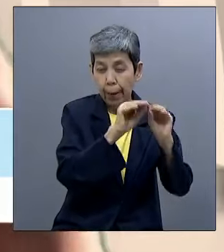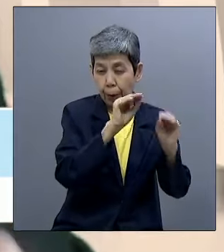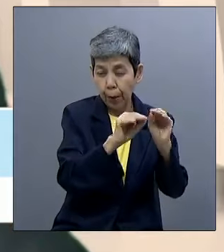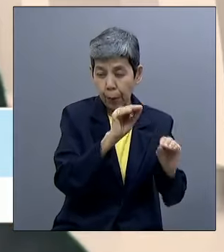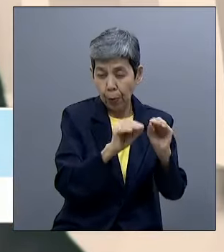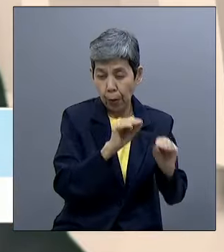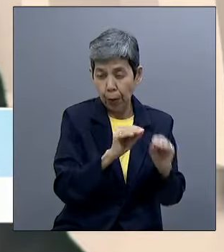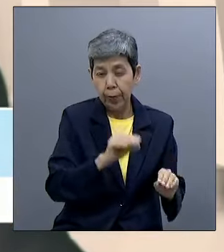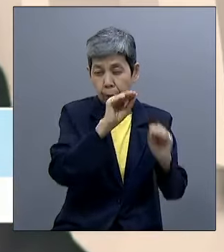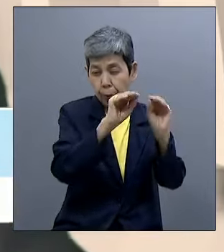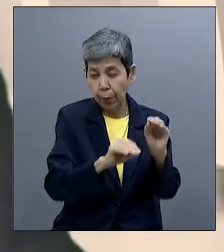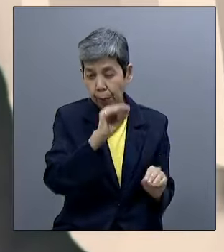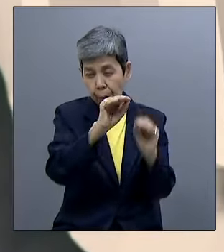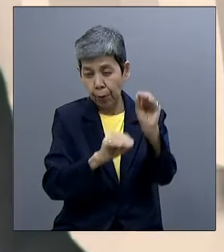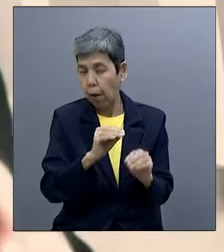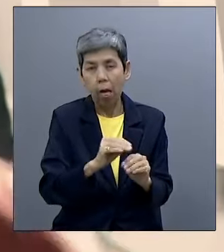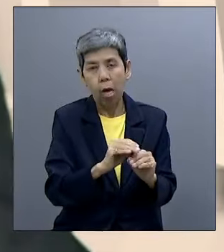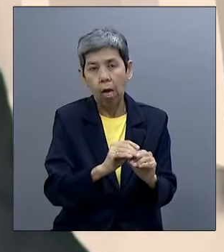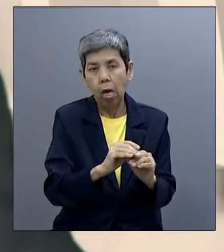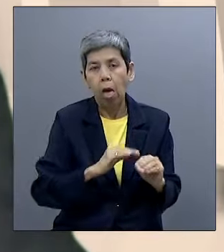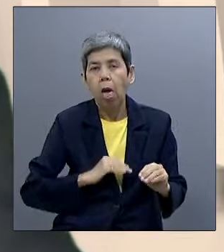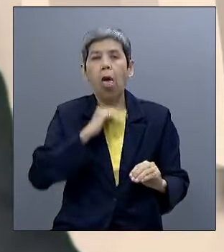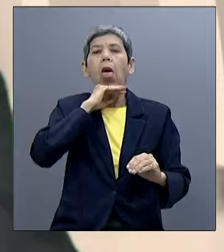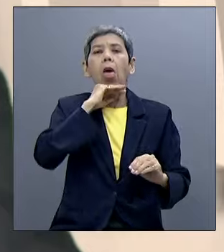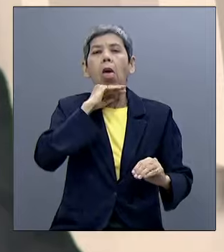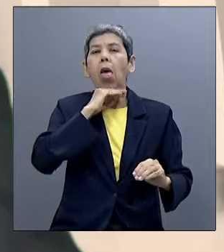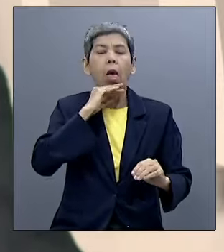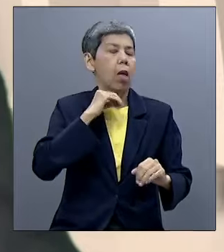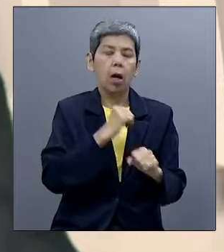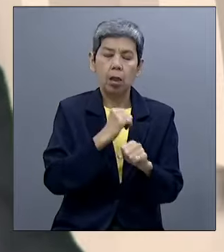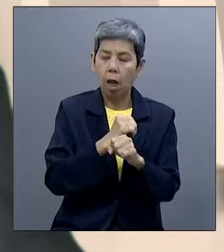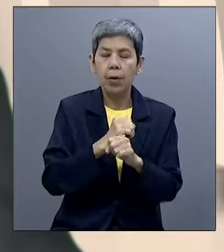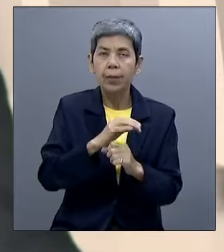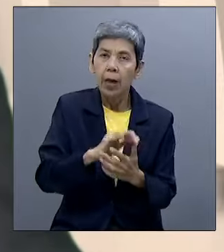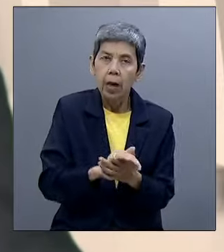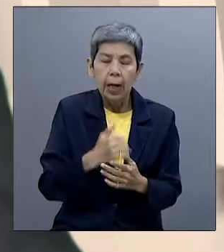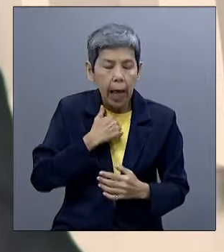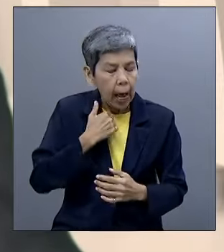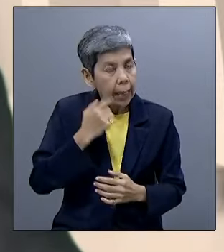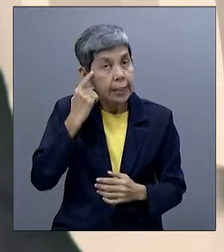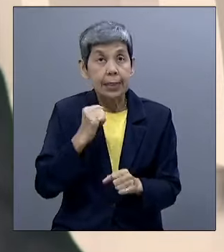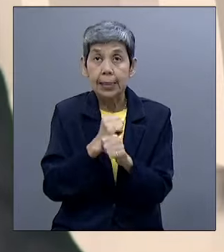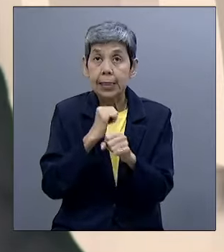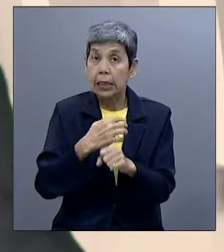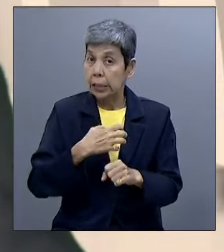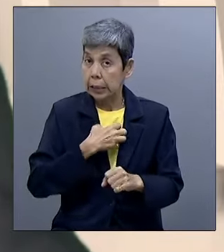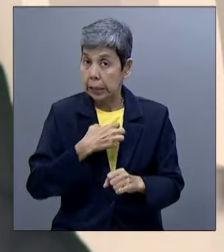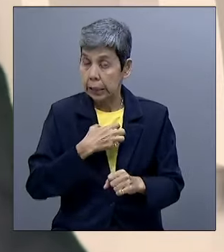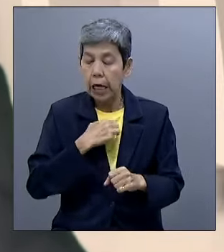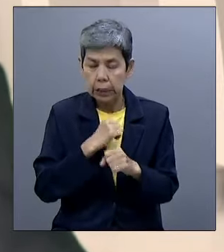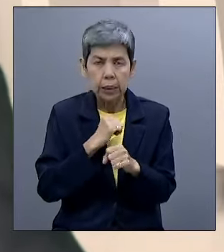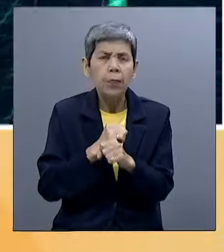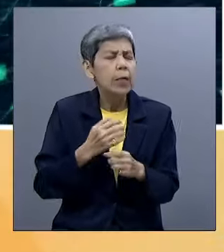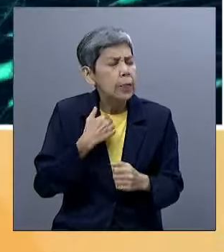ใส่ซื้อตู้มาใส่นะจนมันไม่พอแล้วจนต้องทำเป็นห้อง data center ขึ้นมาอะไรประมาณแบบนี้นะครับแล้วหน่วยงานไหนที่ต้องการจะใ